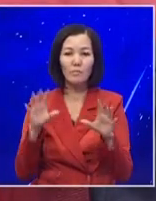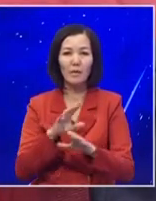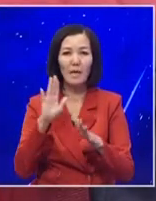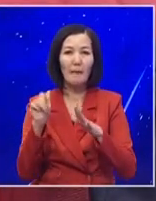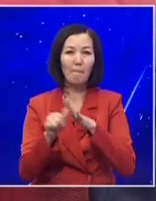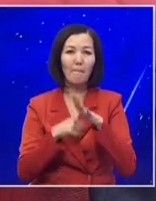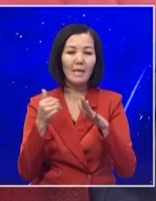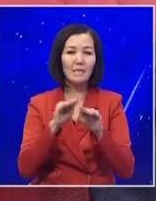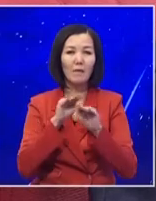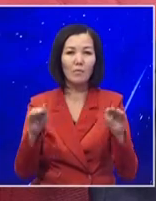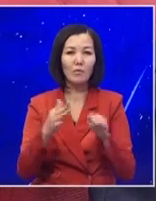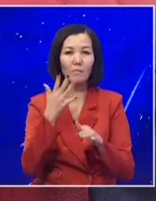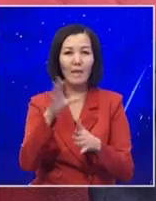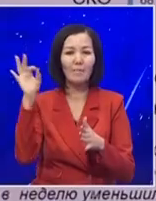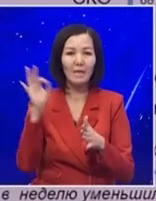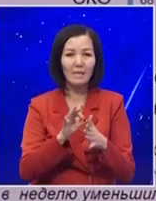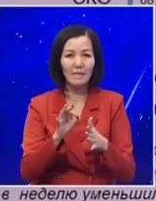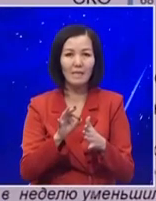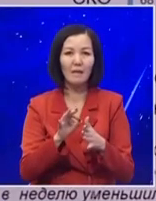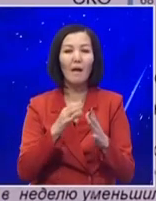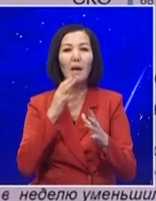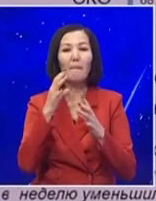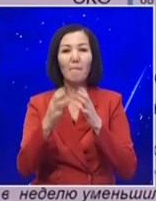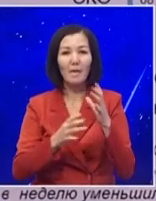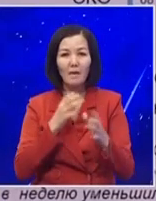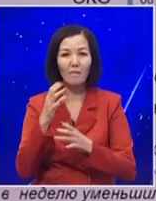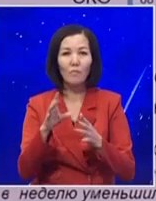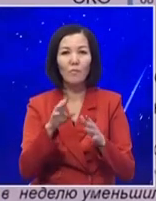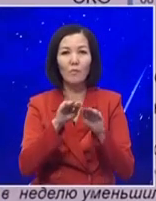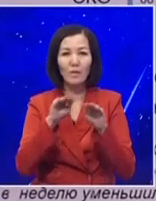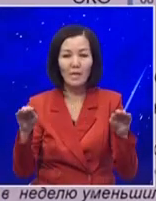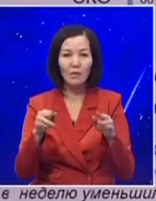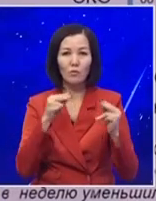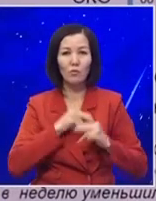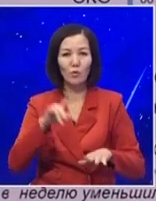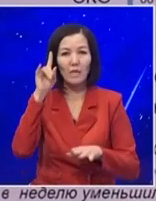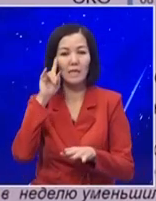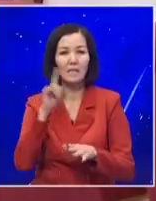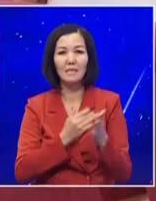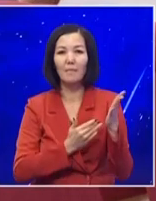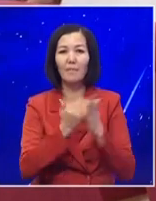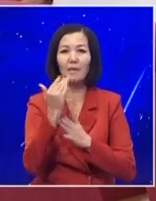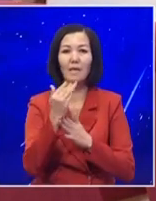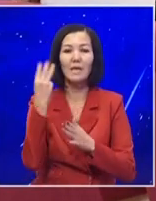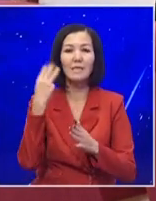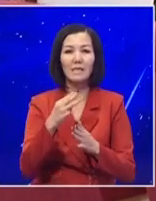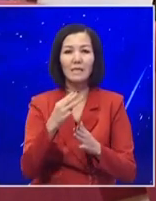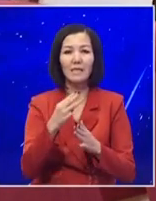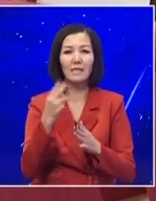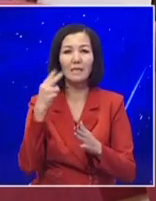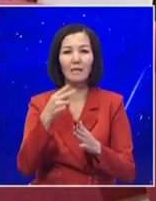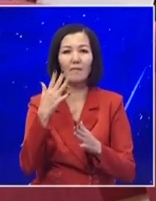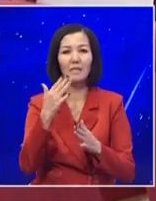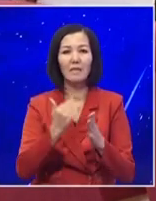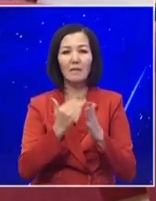уровне 5%. Стоит отметить, мировому рейтингом труда Казахстан поднялся с 30 на